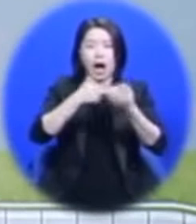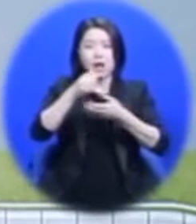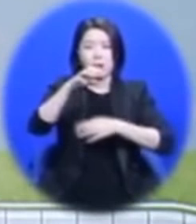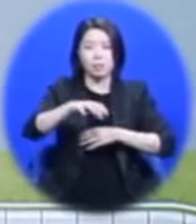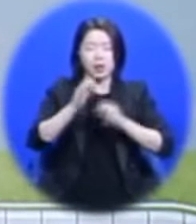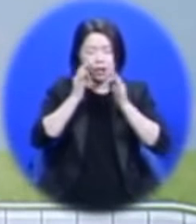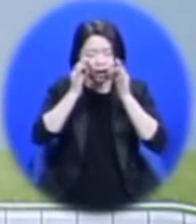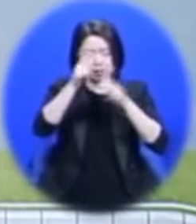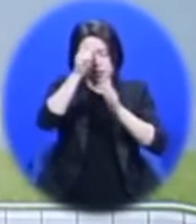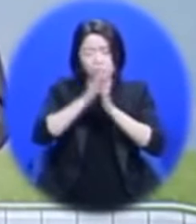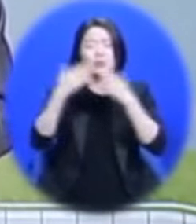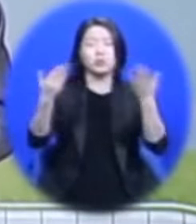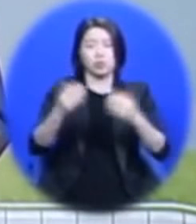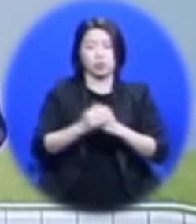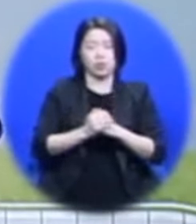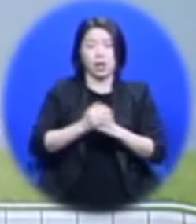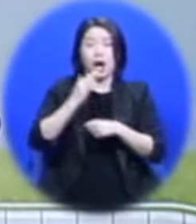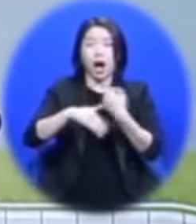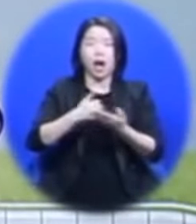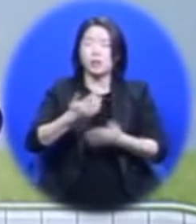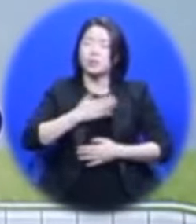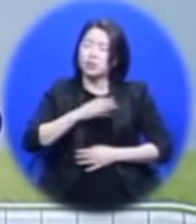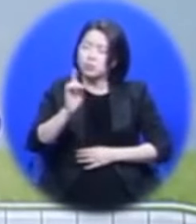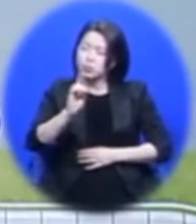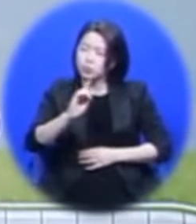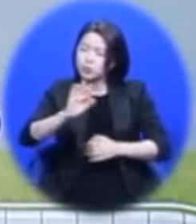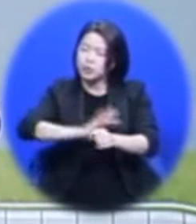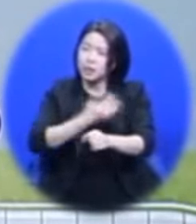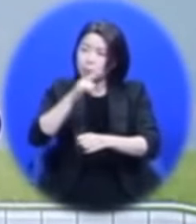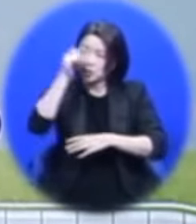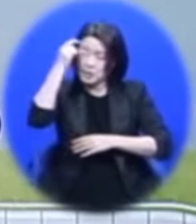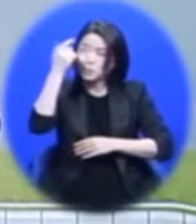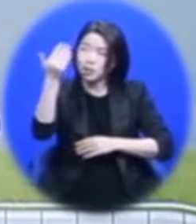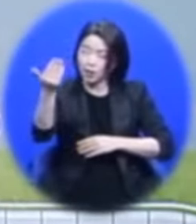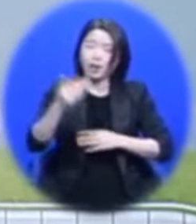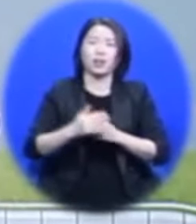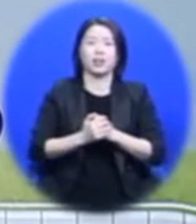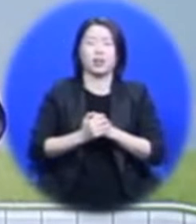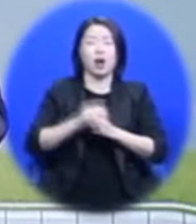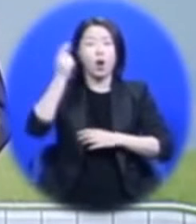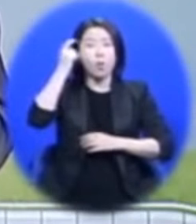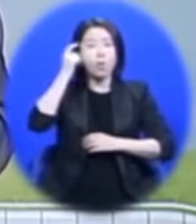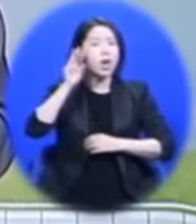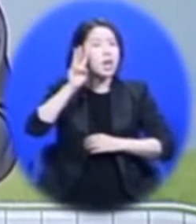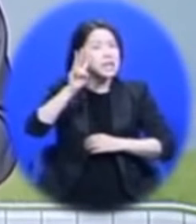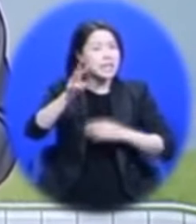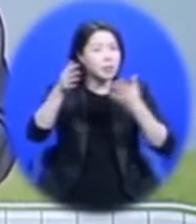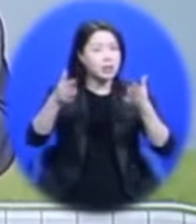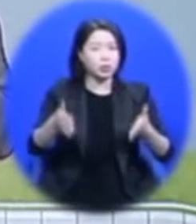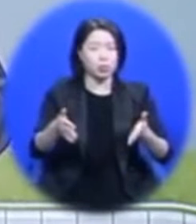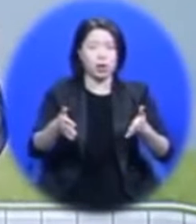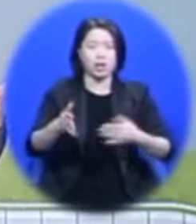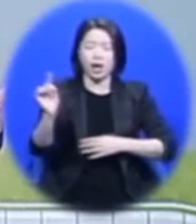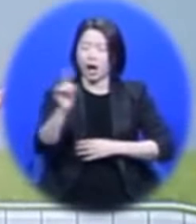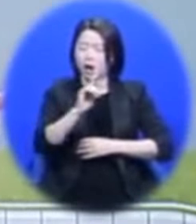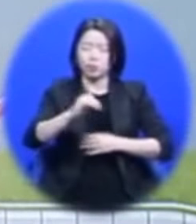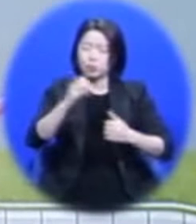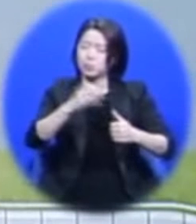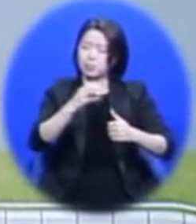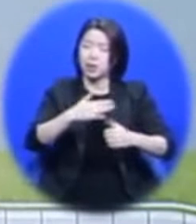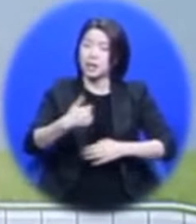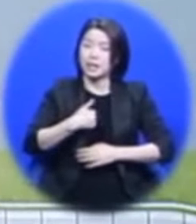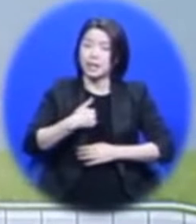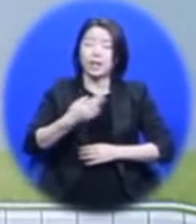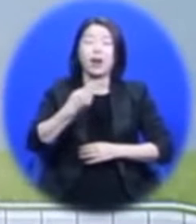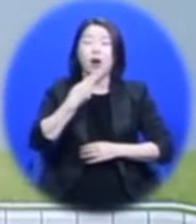기도했었습니다. 하나님, 제가 무슨 잘못을 저지른 것이 있습니까? 왜 지난 3일 동안 아무런 핍박이